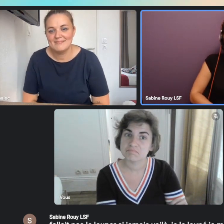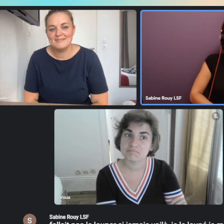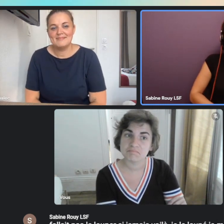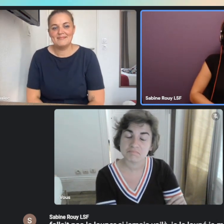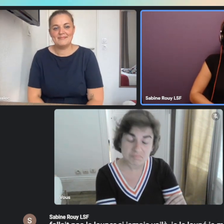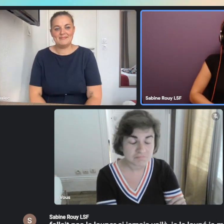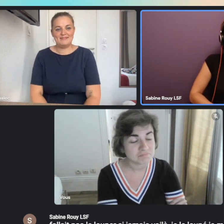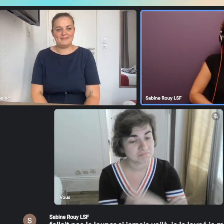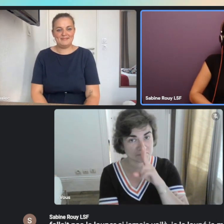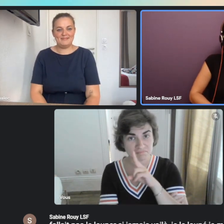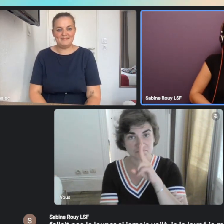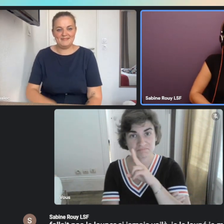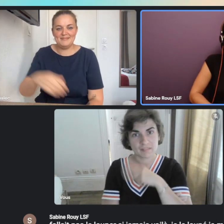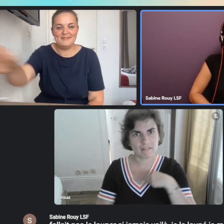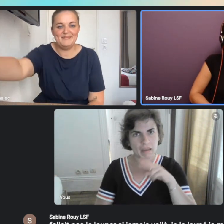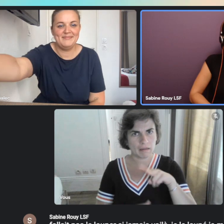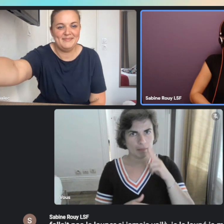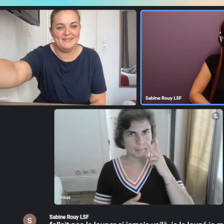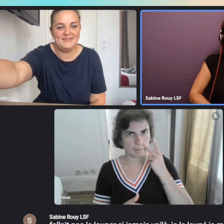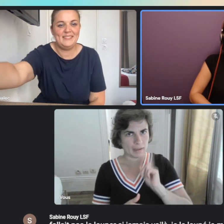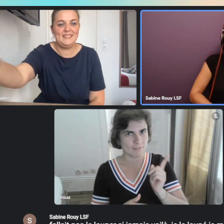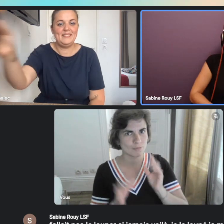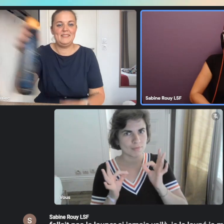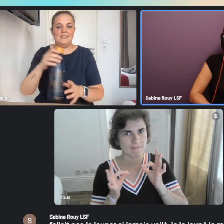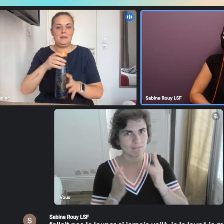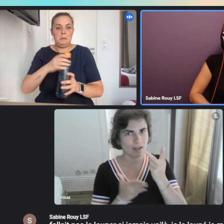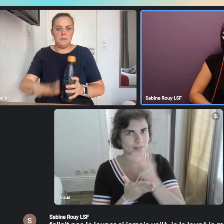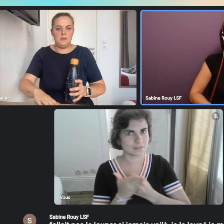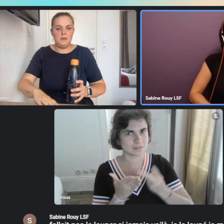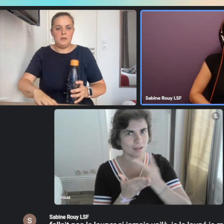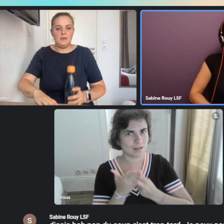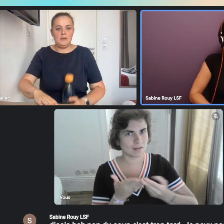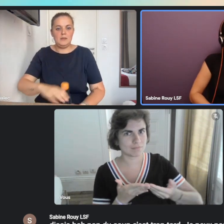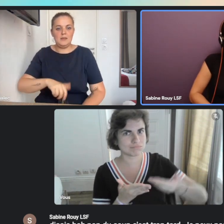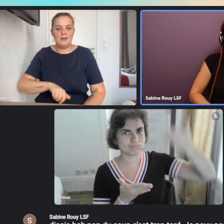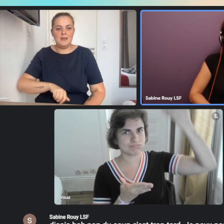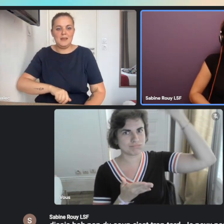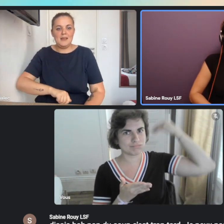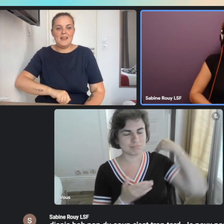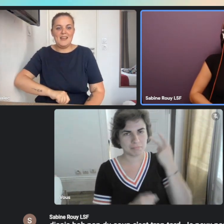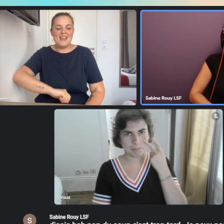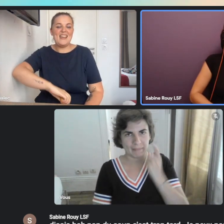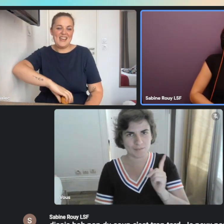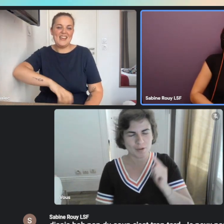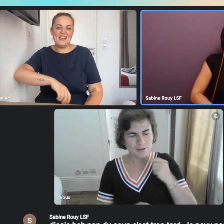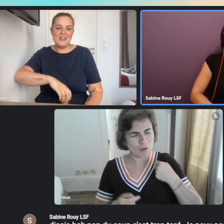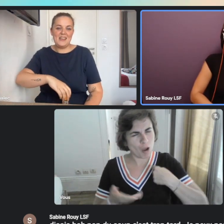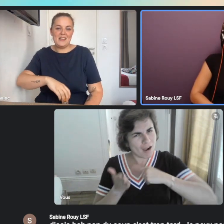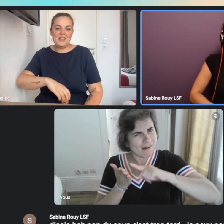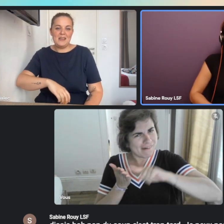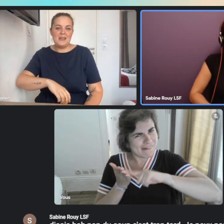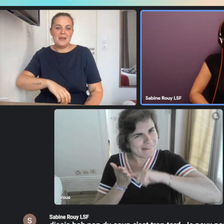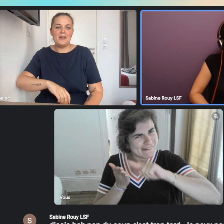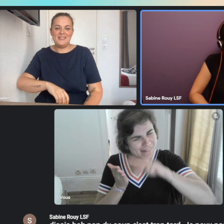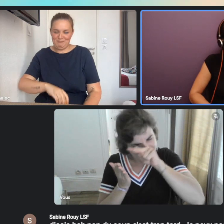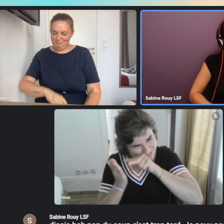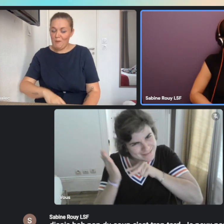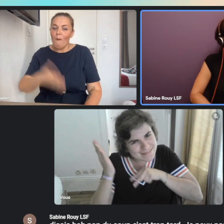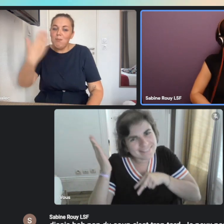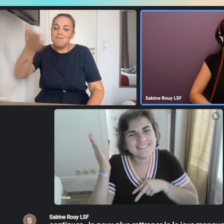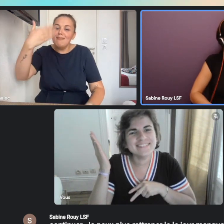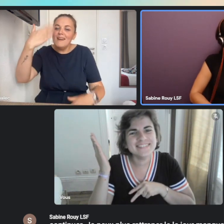c'est important justement. Ouais, c'est rigolo. C'est vrai que j'avais pas vu justement, l'histoire du dessin.